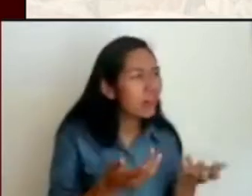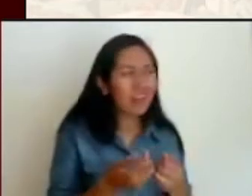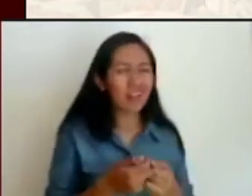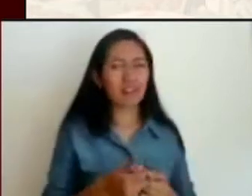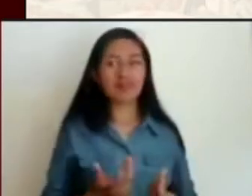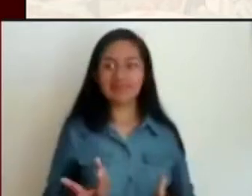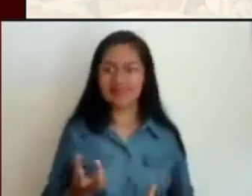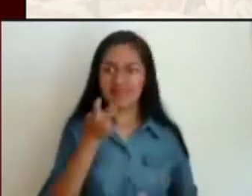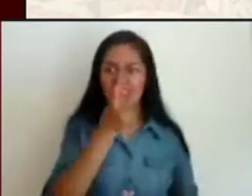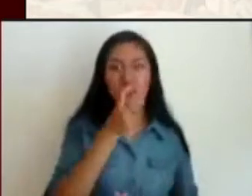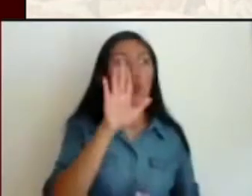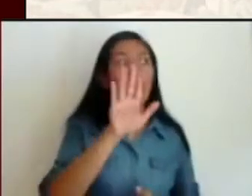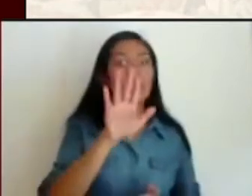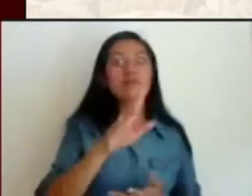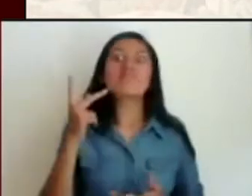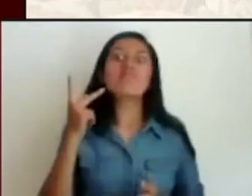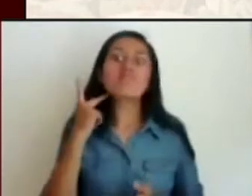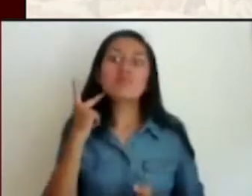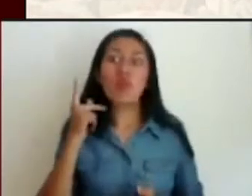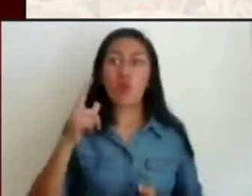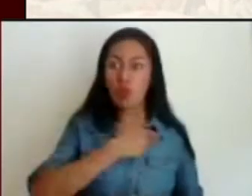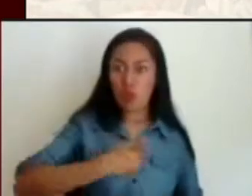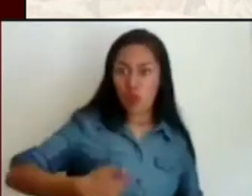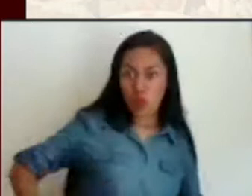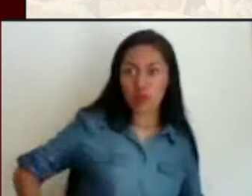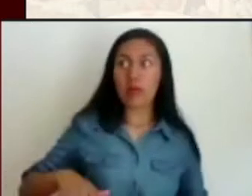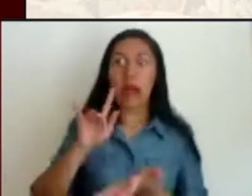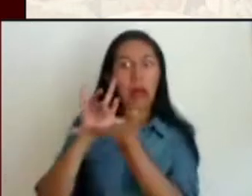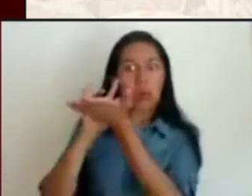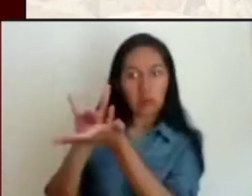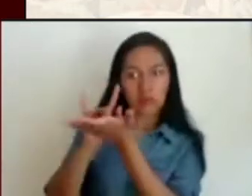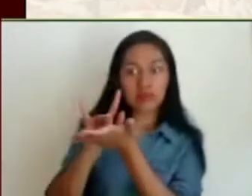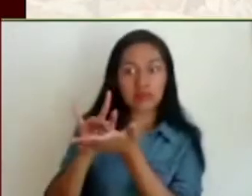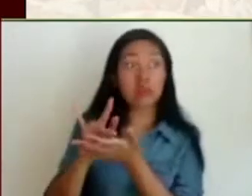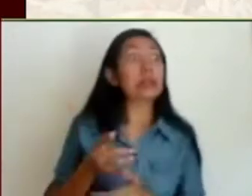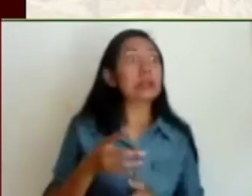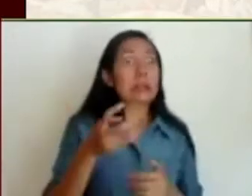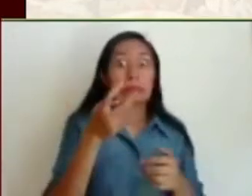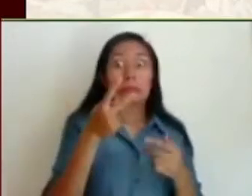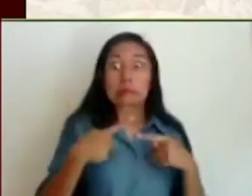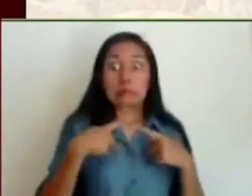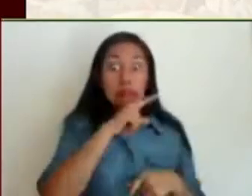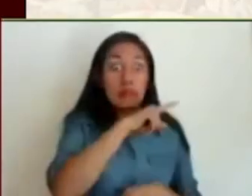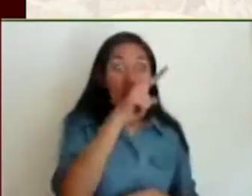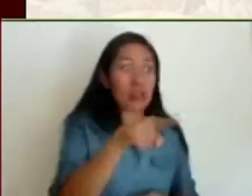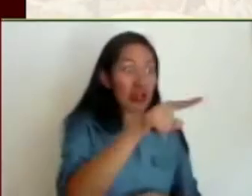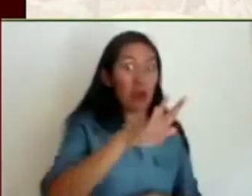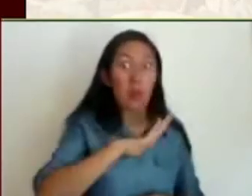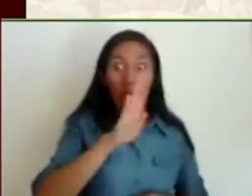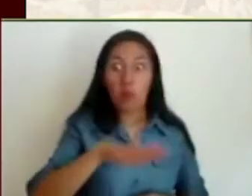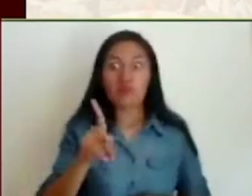políticos, de que no se alterara tanto los aspectos socioeconómicos. Naturalmente questo episodio si presta a